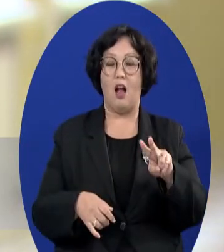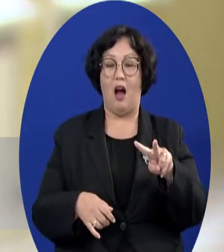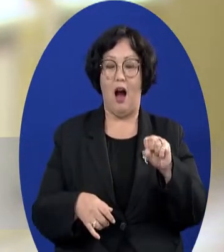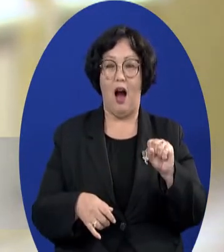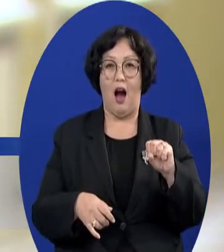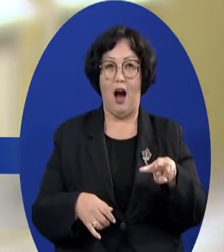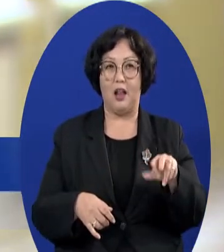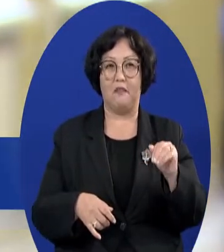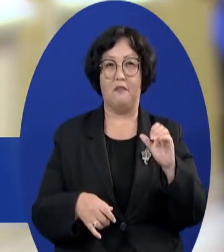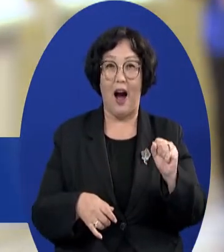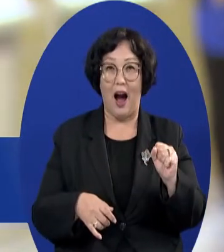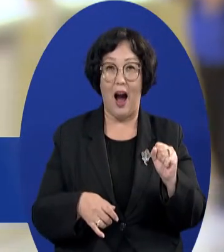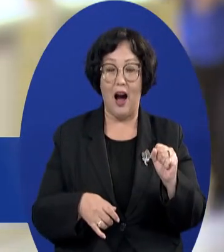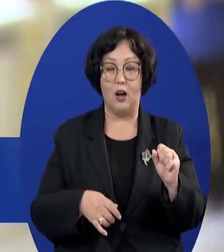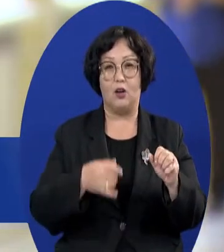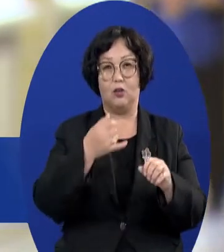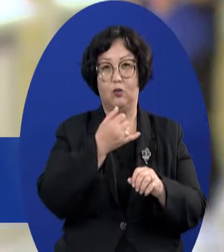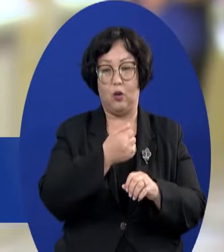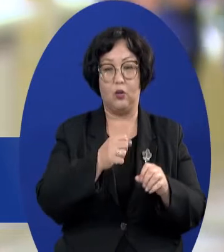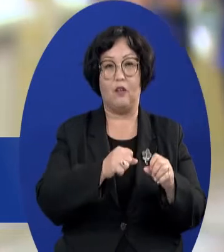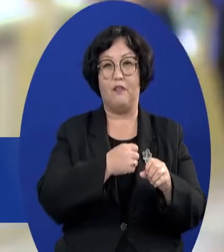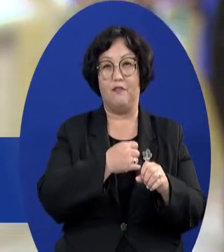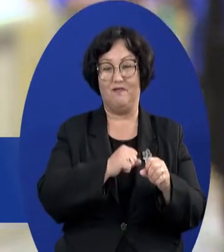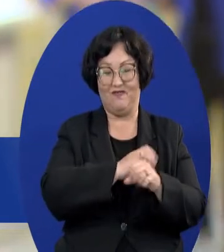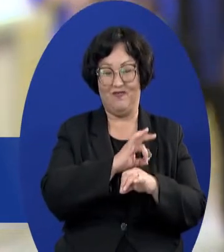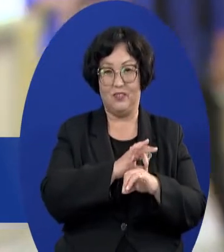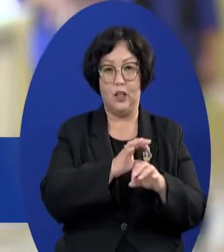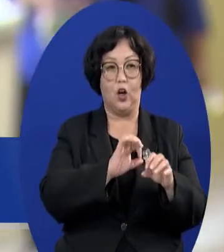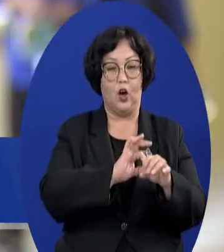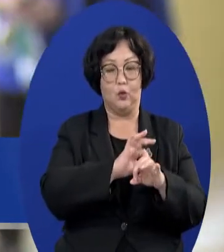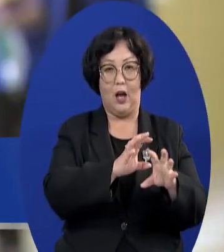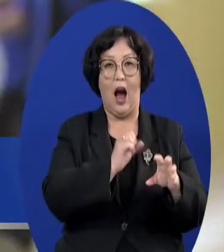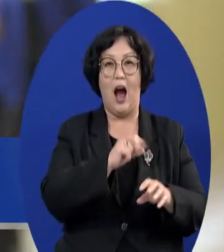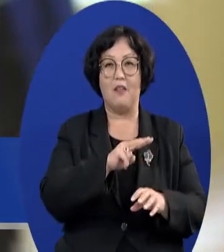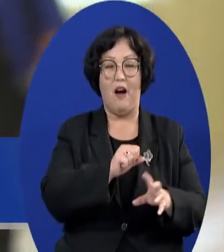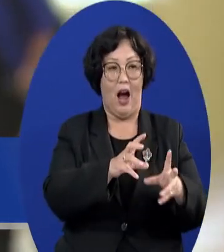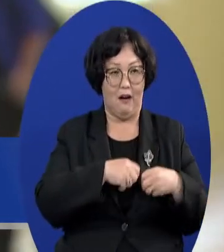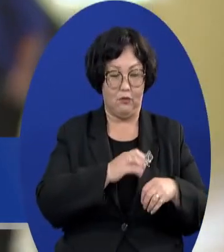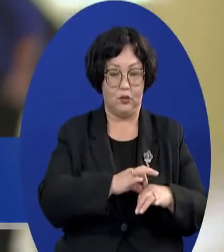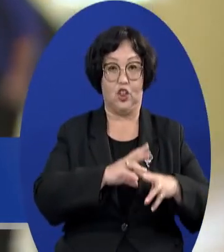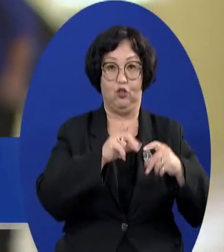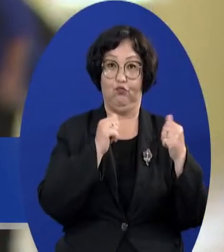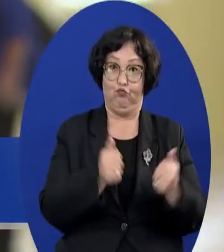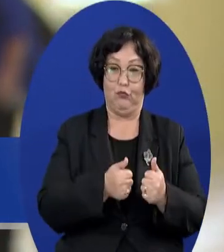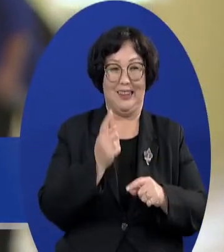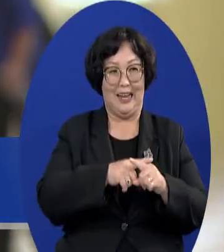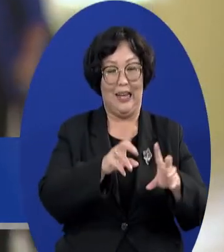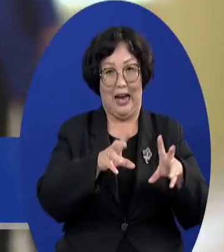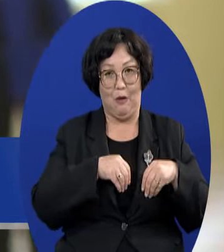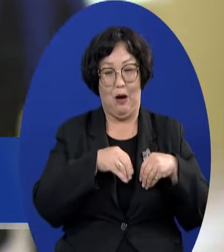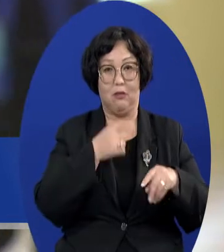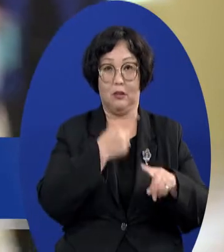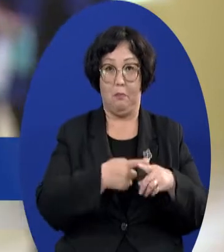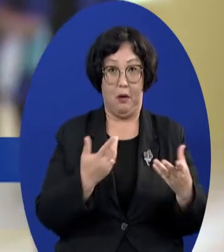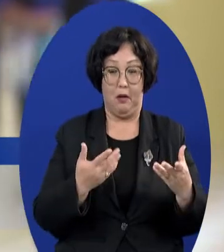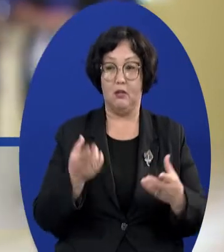идэгсэн одоо эх хувилбараар тусаад идэгсэн хэдий боловч дельта хувилбараар бол өвдөх ийм бол эрсдэл бол байна.